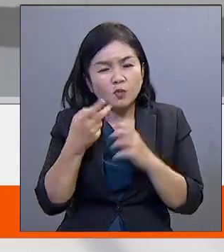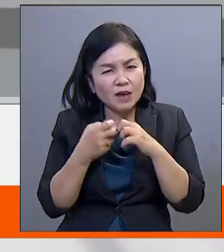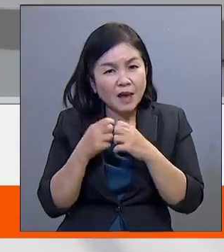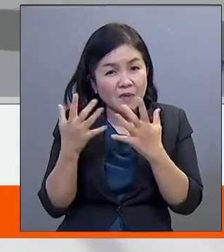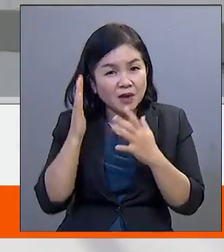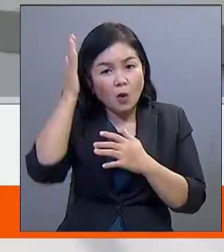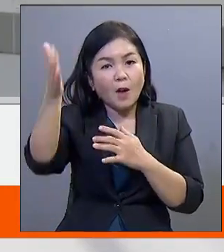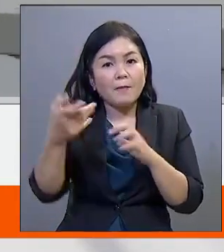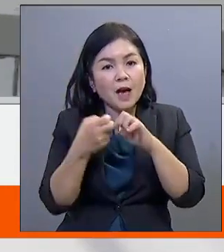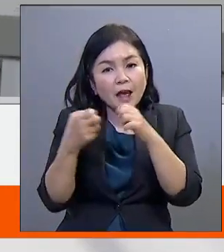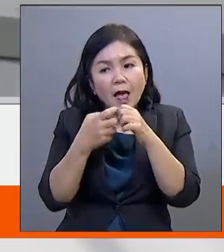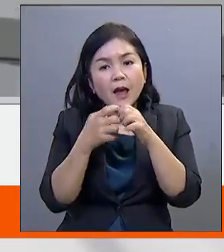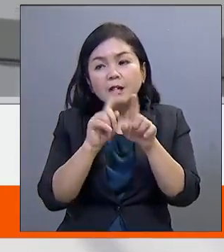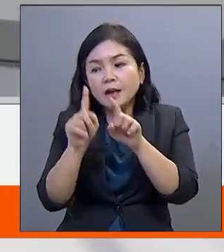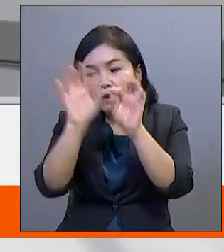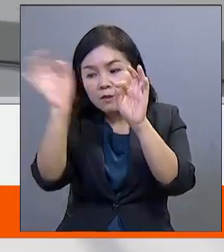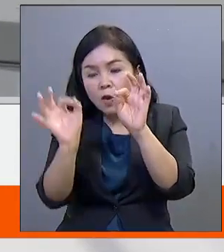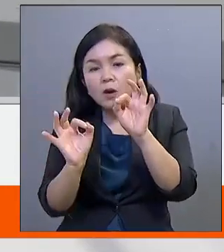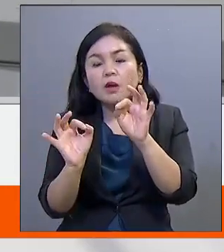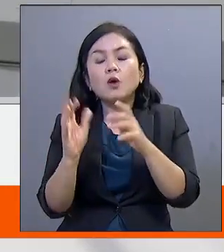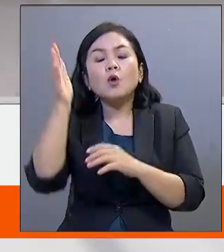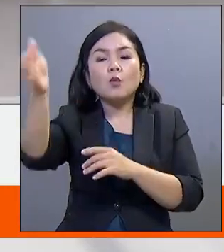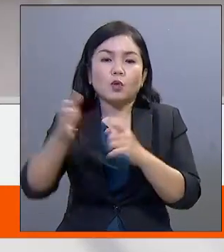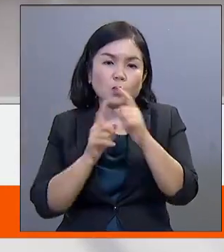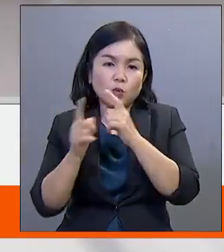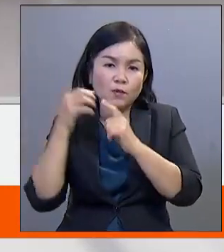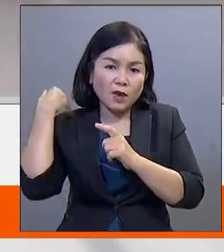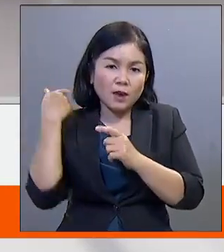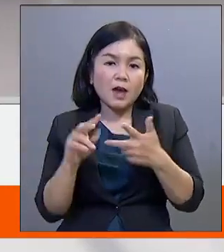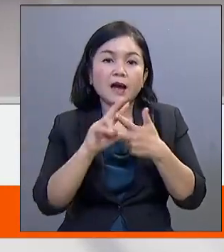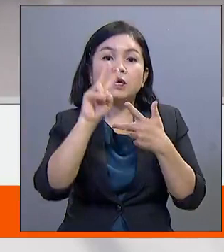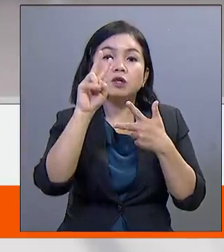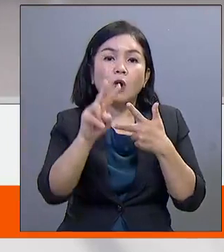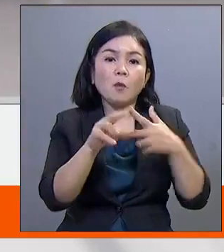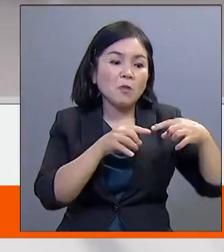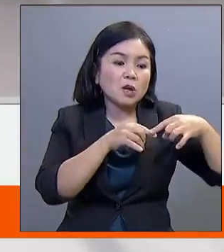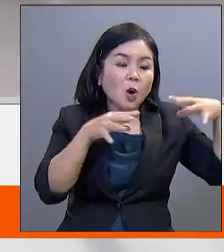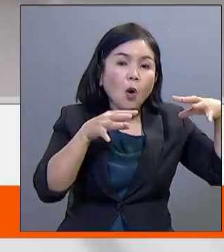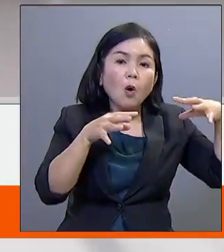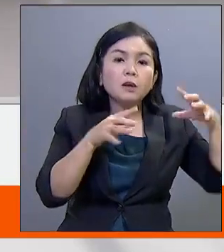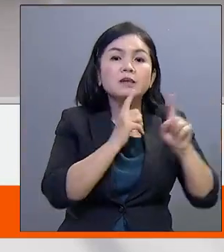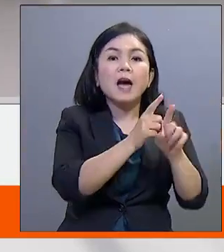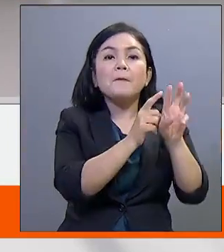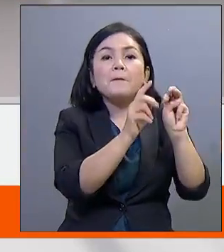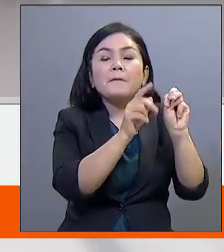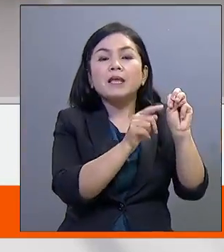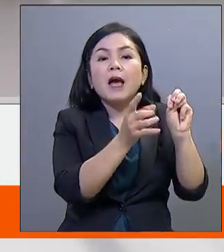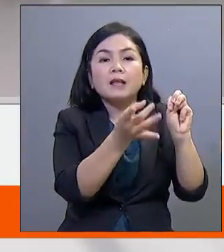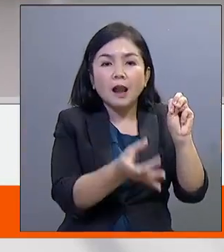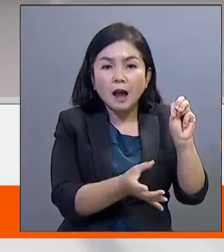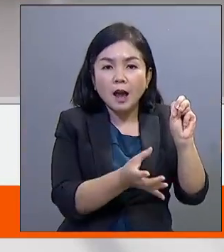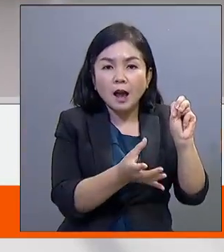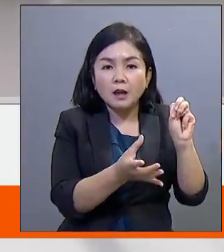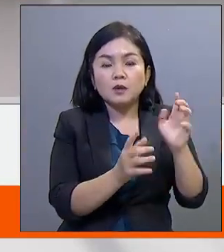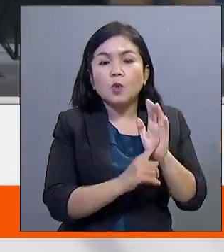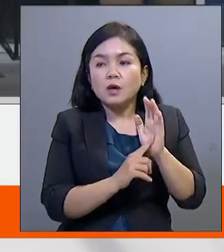มีศริษยอยกคอยวาที่ 2 ก็คือ ขัด แต่วาขัดเป็นบางมากตรา ยปกอย่เชนมาตรา 26